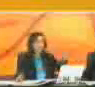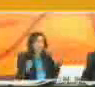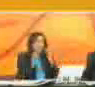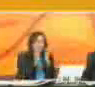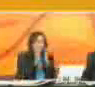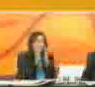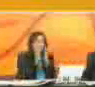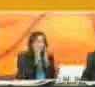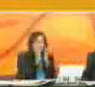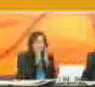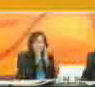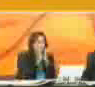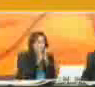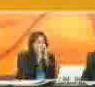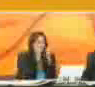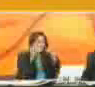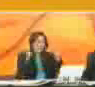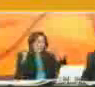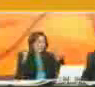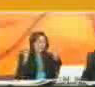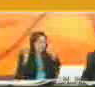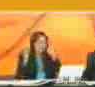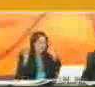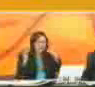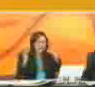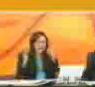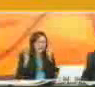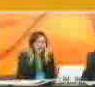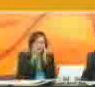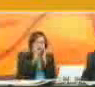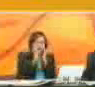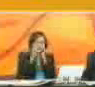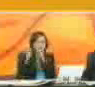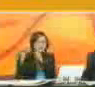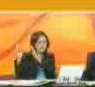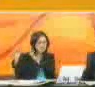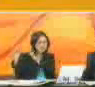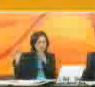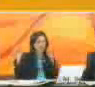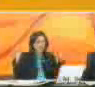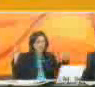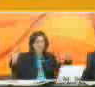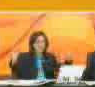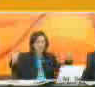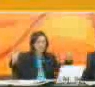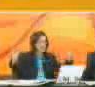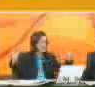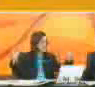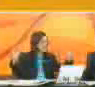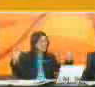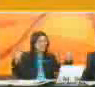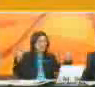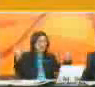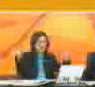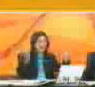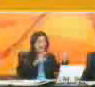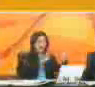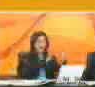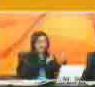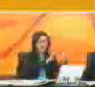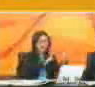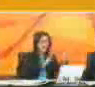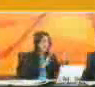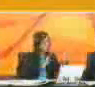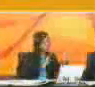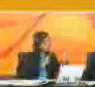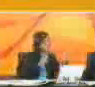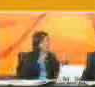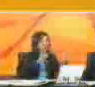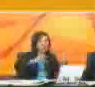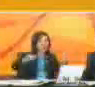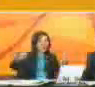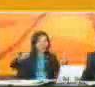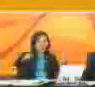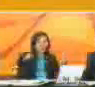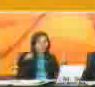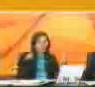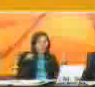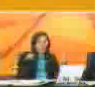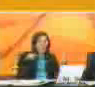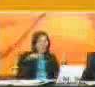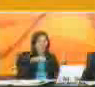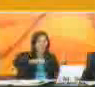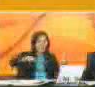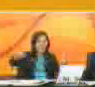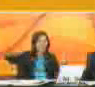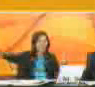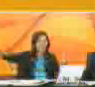าคือเขาเอามาแค่นี้แต่คุณสุเทพมานิดที่มาคลิปและที่ไปสามท่อนเลยขณะเดียวกันพวกเขาก็ไม่ยอมฟังออกไป